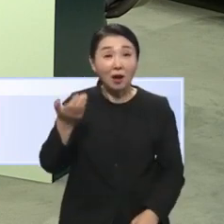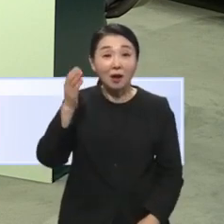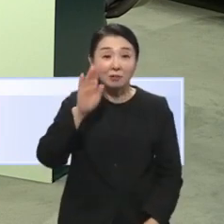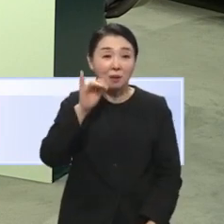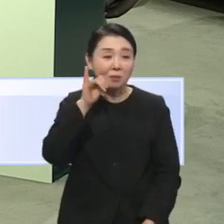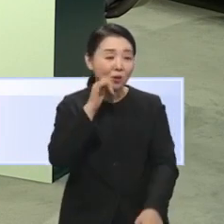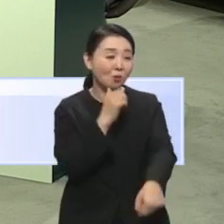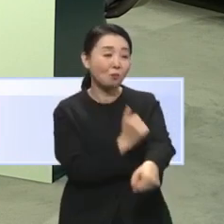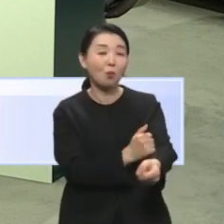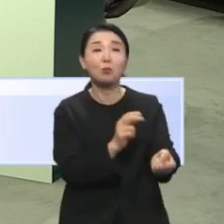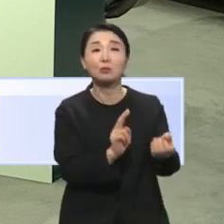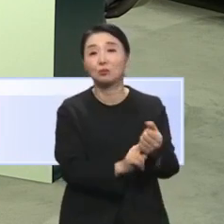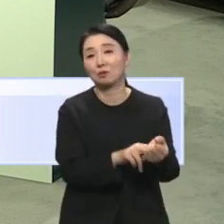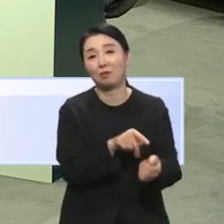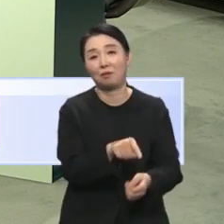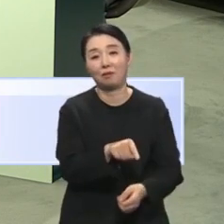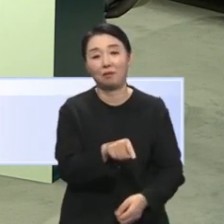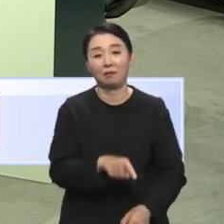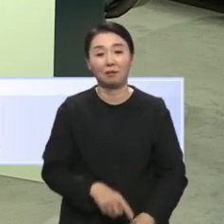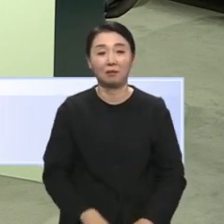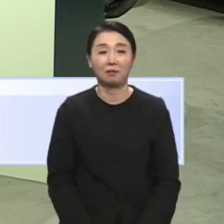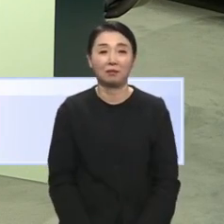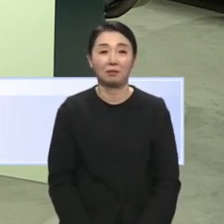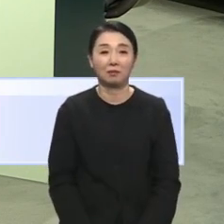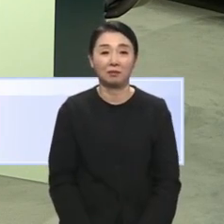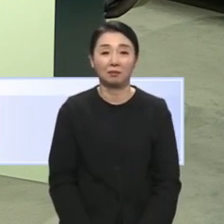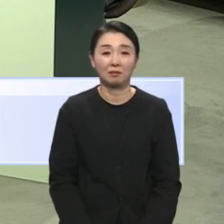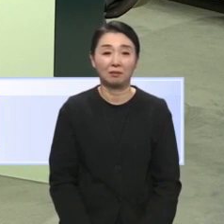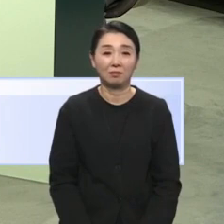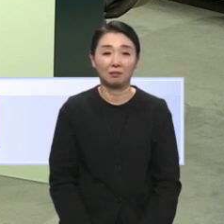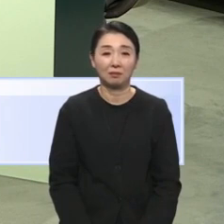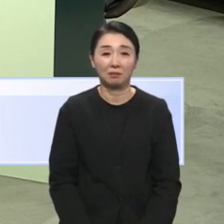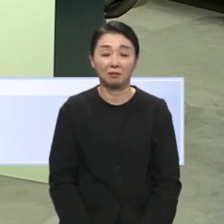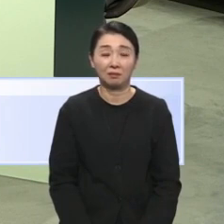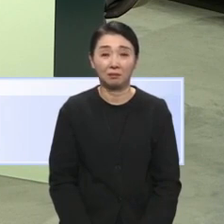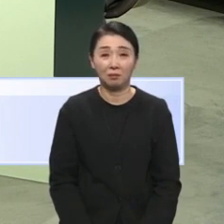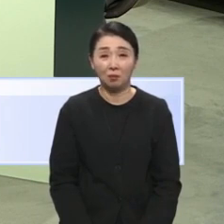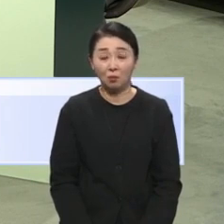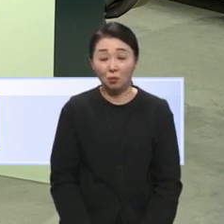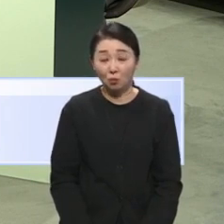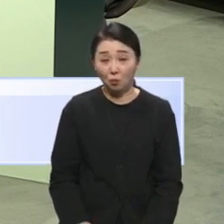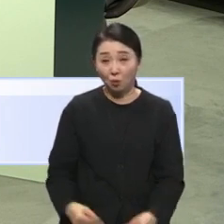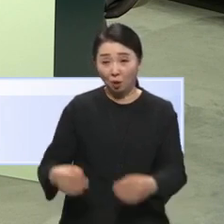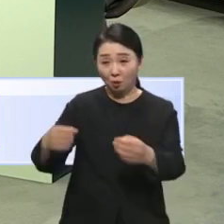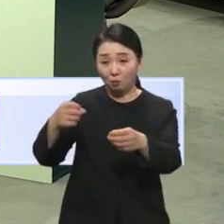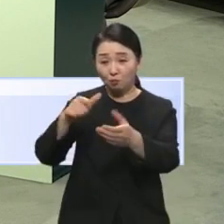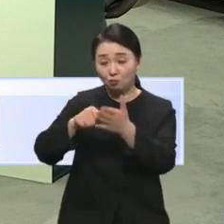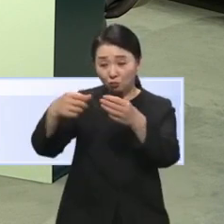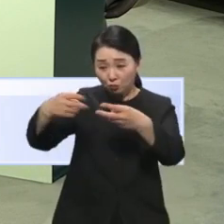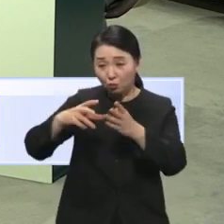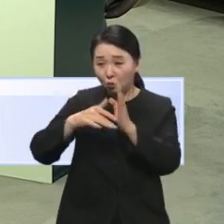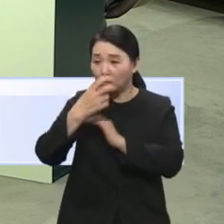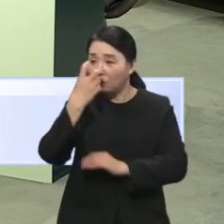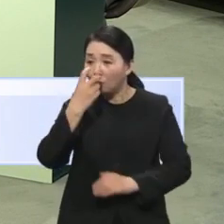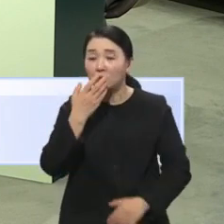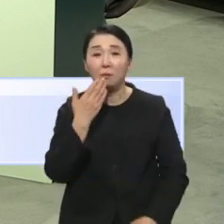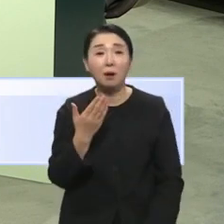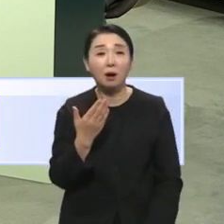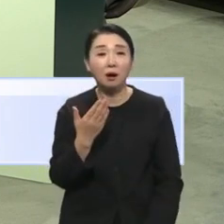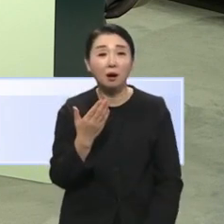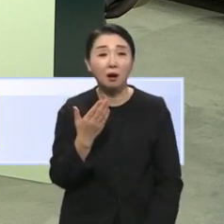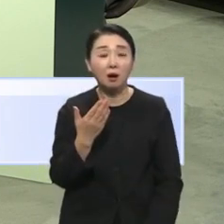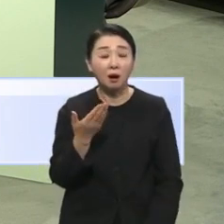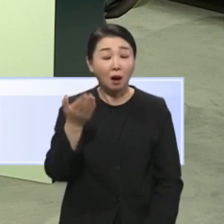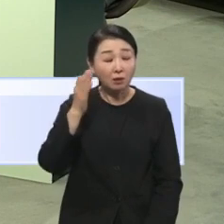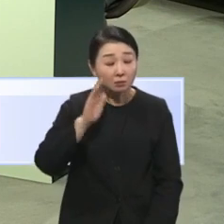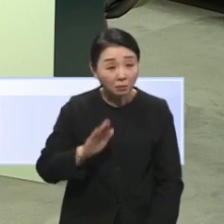숨겨져 있었습니다 교수님 근데 이게 화물 통관할 때도 검사도 하고 할 텐데 어떻게 이게 시중의 유통까지 이렇게 될 수